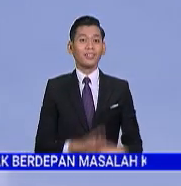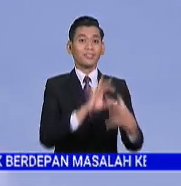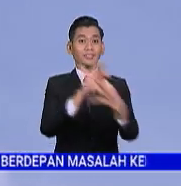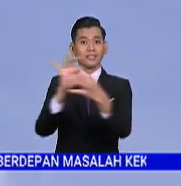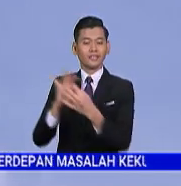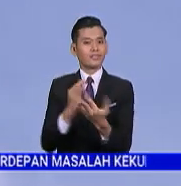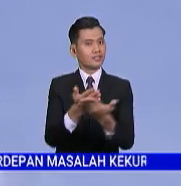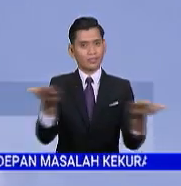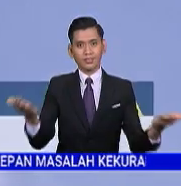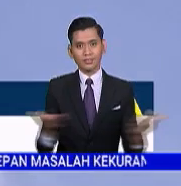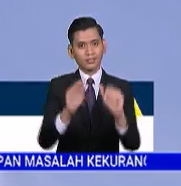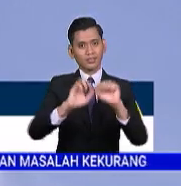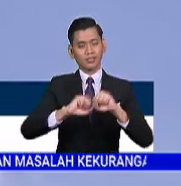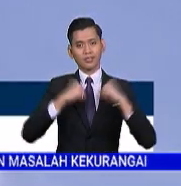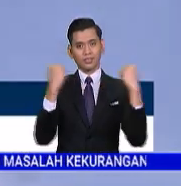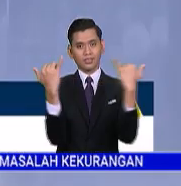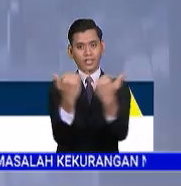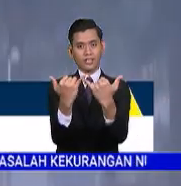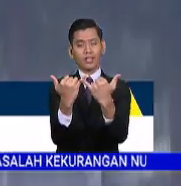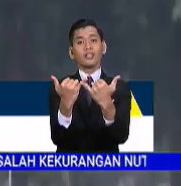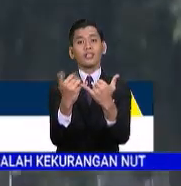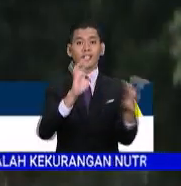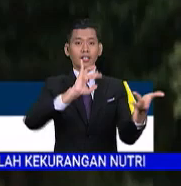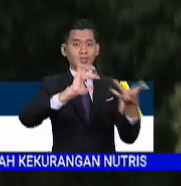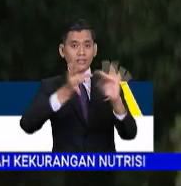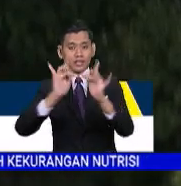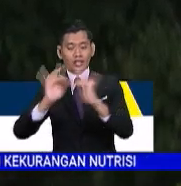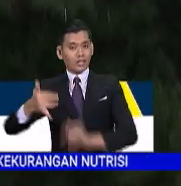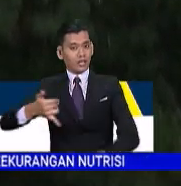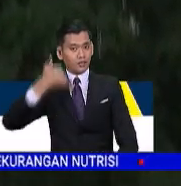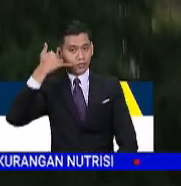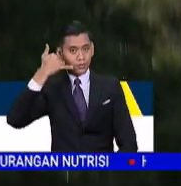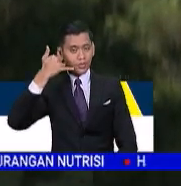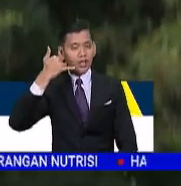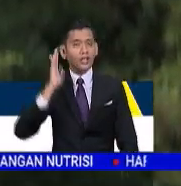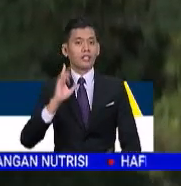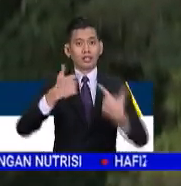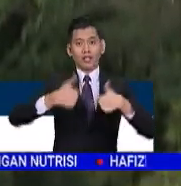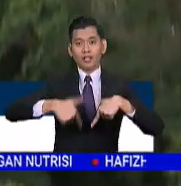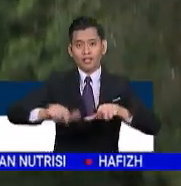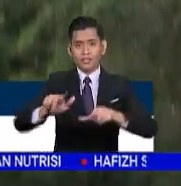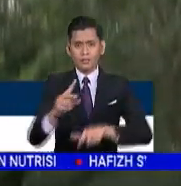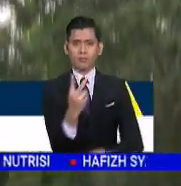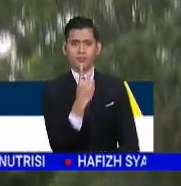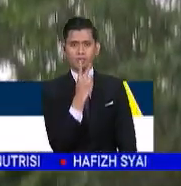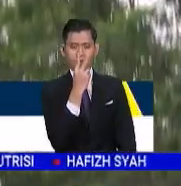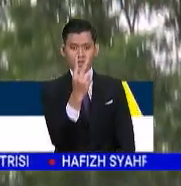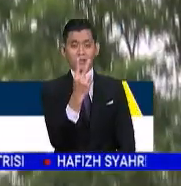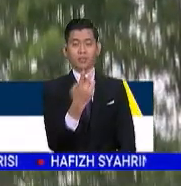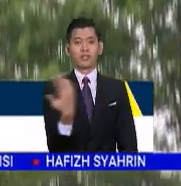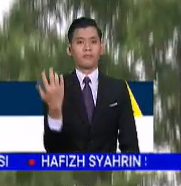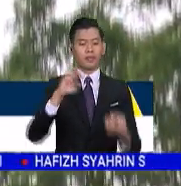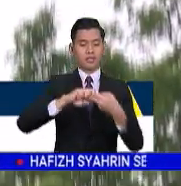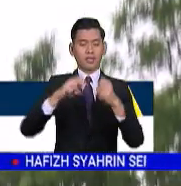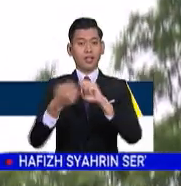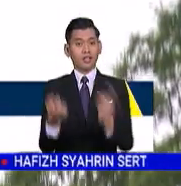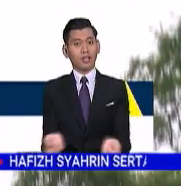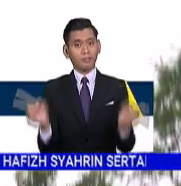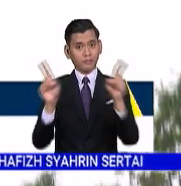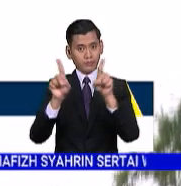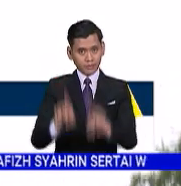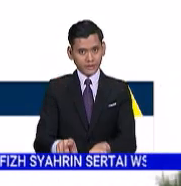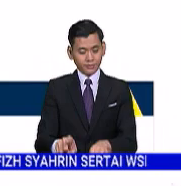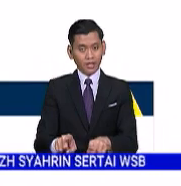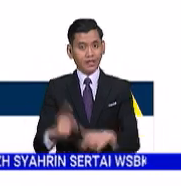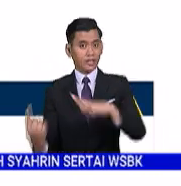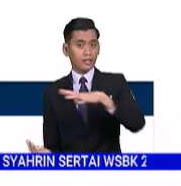Kerjasama dengan semua syarikat penyedia rangkaian telekomunikasi dilaksanakan bagi mengatasi sebarang masalah yang mungkin timbul.